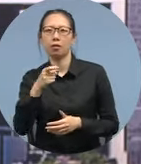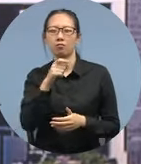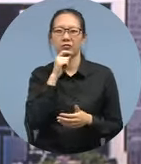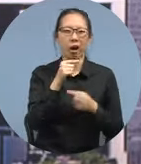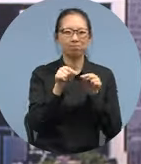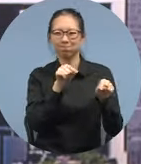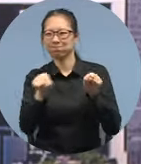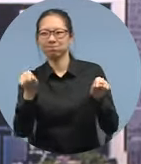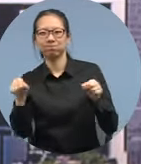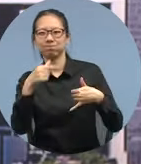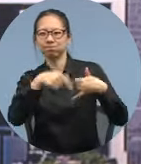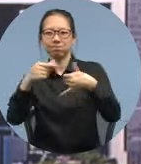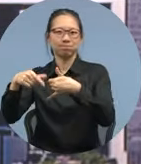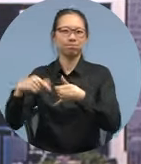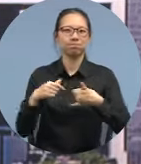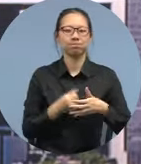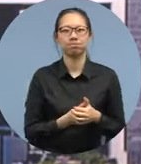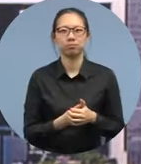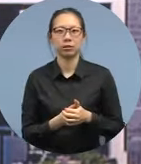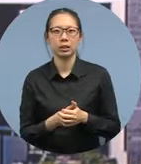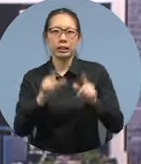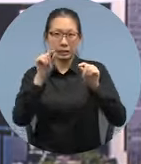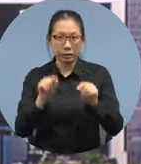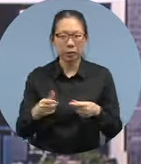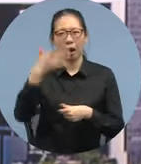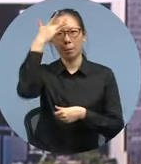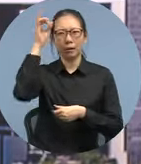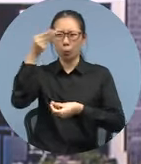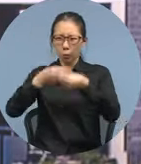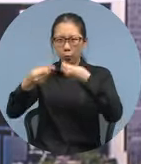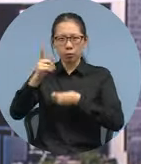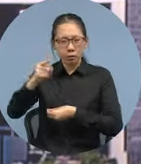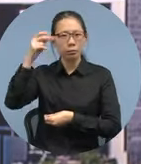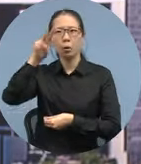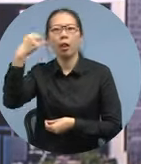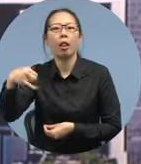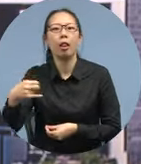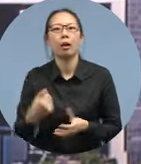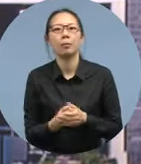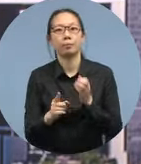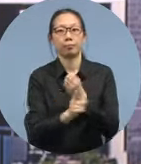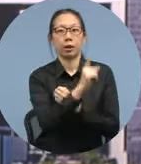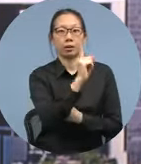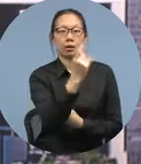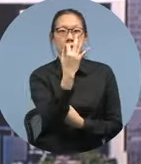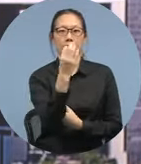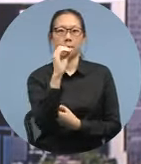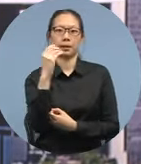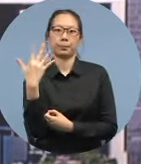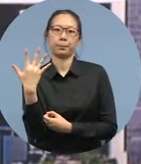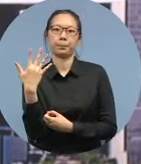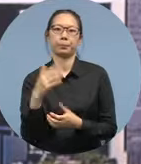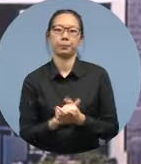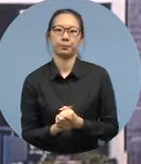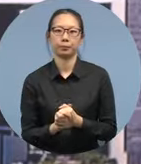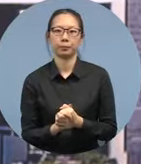啲散嘅個案啦，即係嗰、那個源頭咧都唔係話好清楚嘅。咁其中有一個係1305啦，